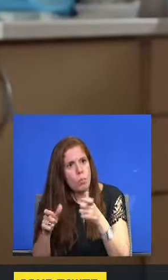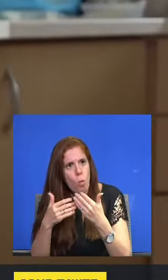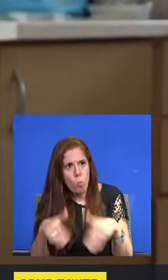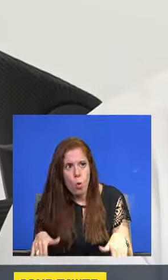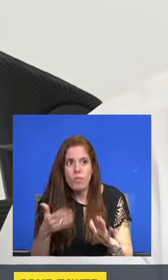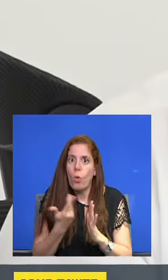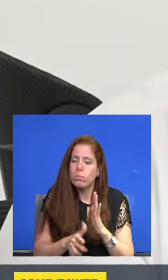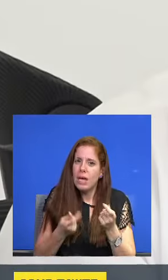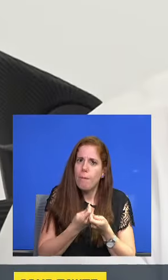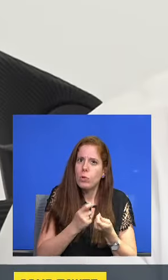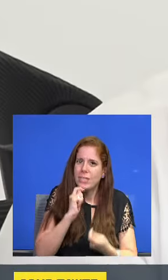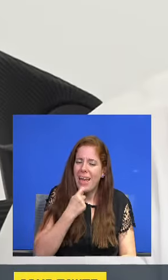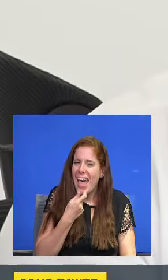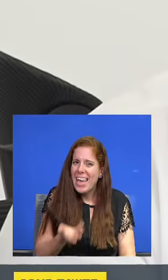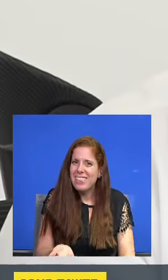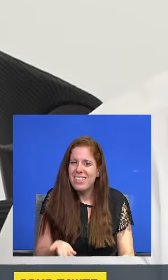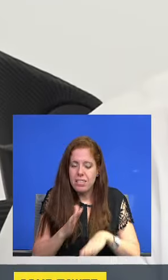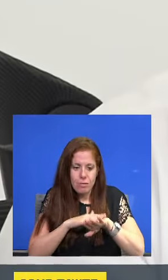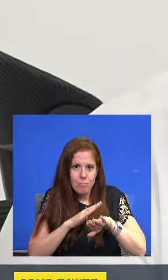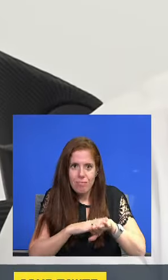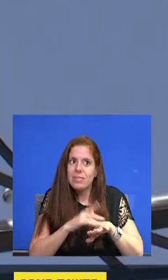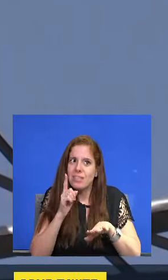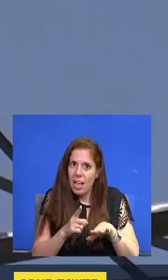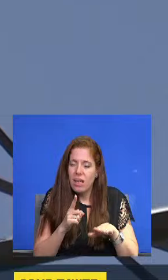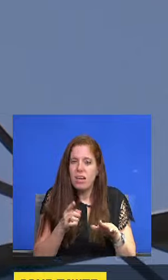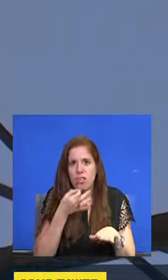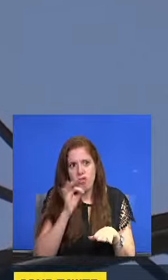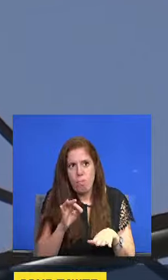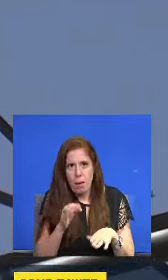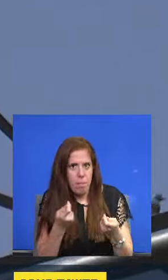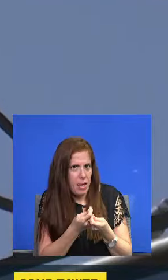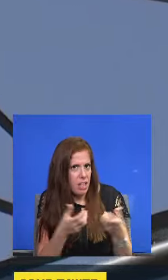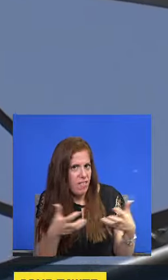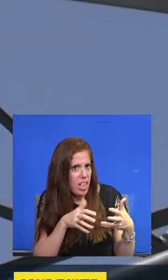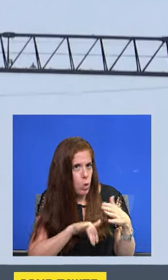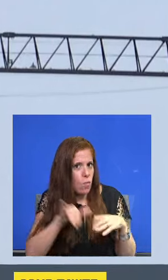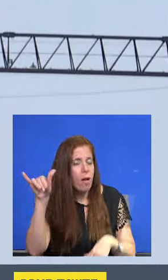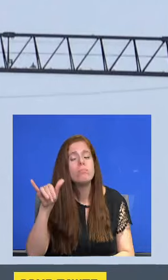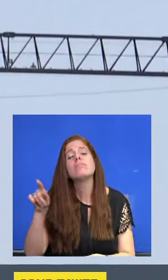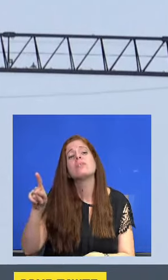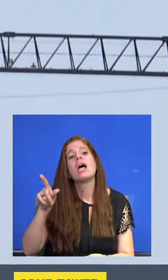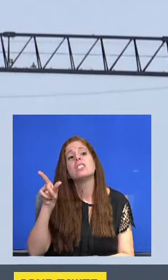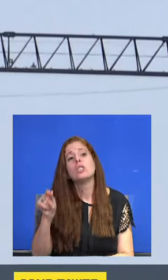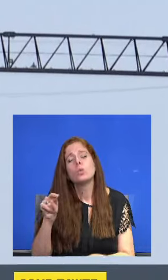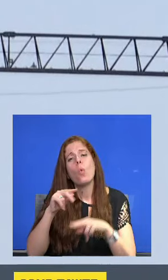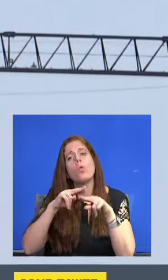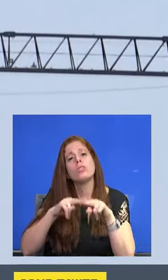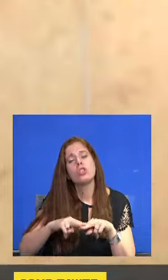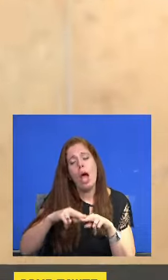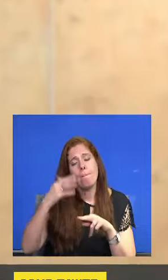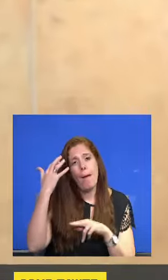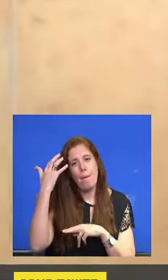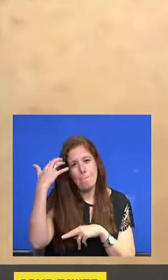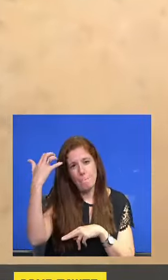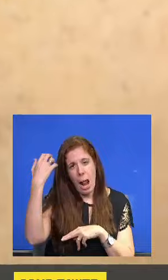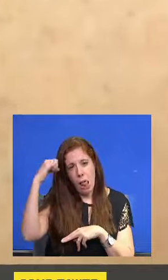בנושא האתי, הוא גם כן נושא שהוא טעון שיפור מבחינת החברה התעופה עצמה. אז הזוג נשאר בברלין, התחושות נותרו קשות. חשוב לה להדגיש,